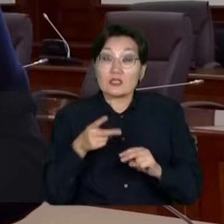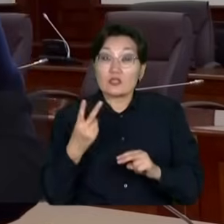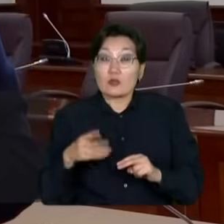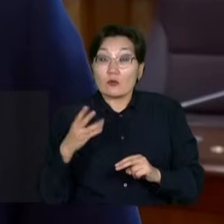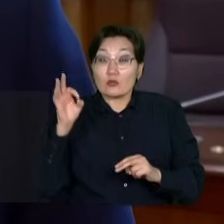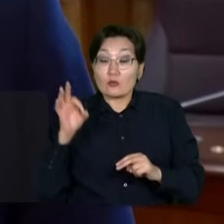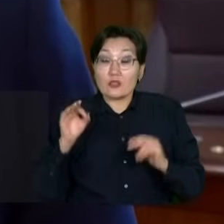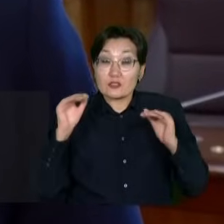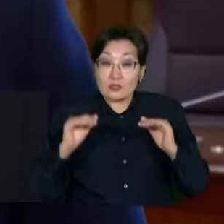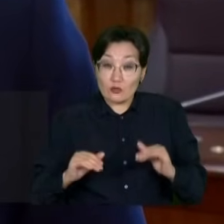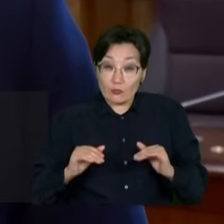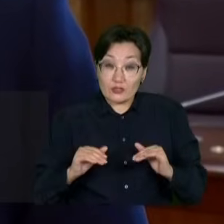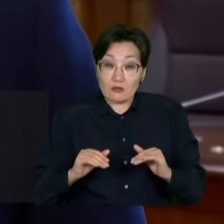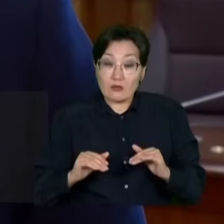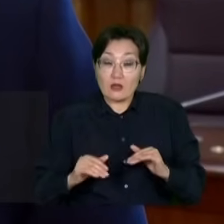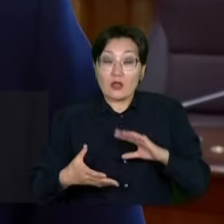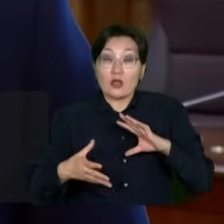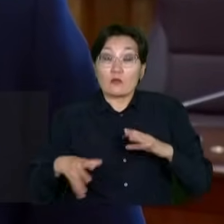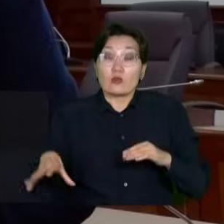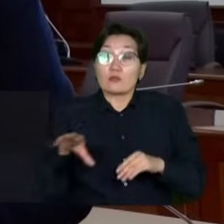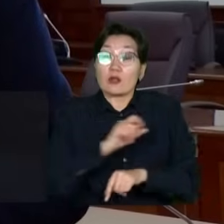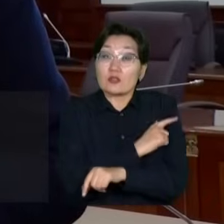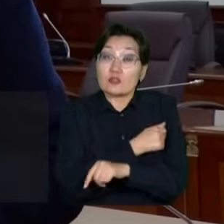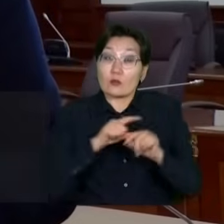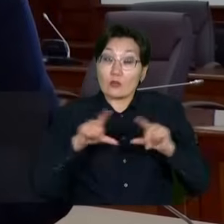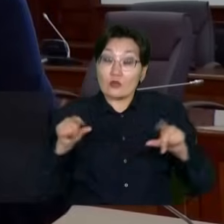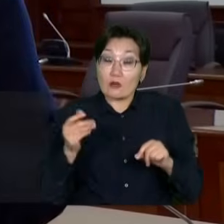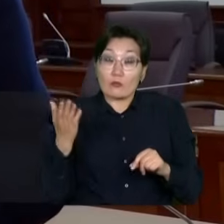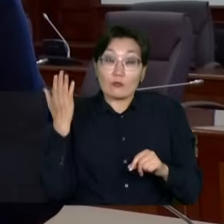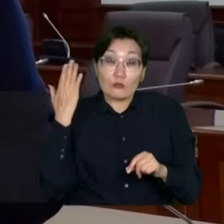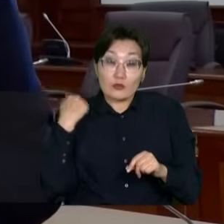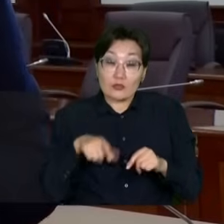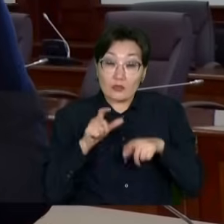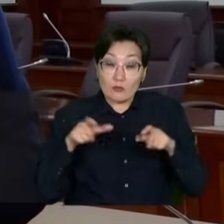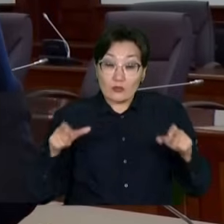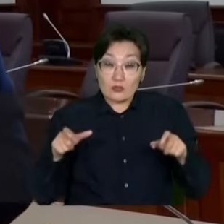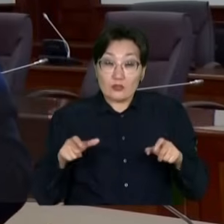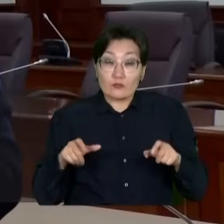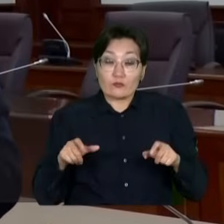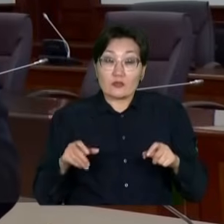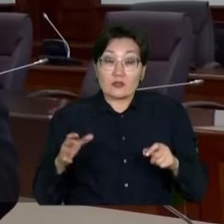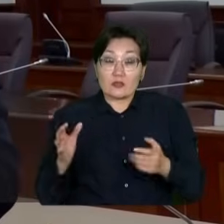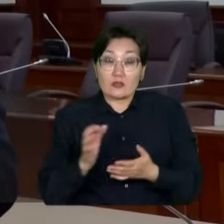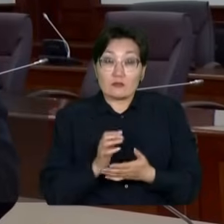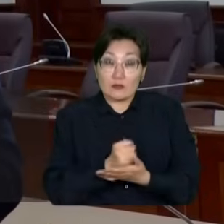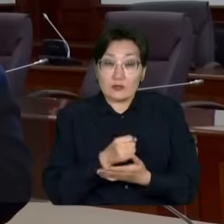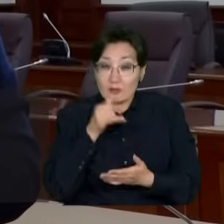24%-ға төмендеді. Сонымен бірге барлық емханаларда бұрын біздің азаматтарымызға қол жетімсіз болған қызметтер,